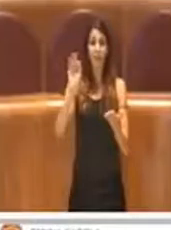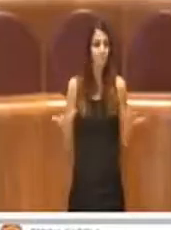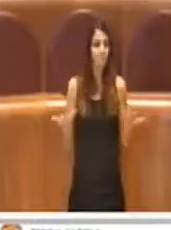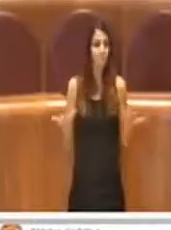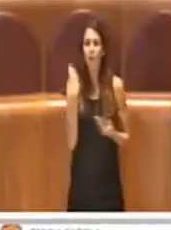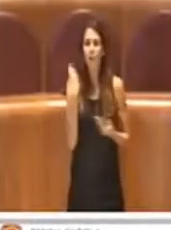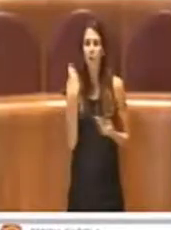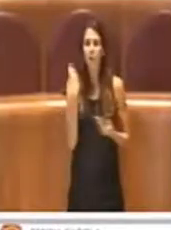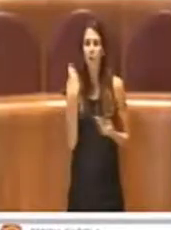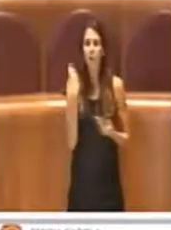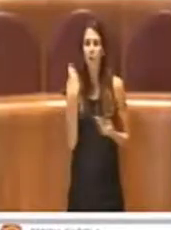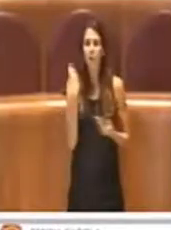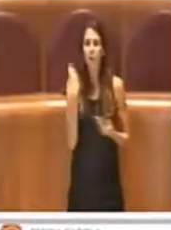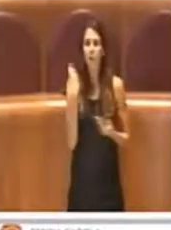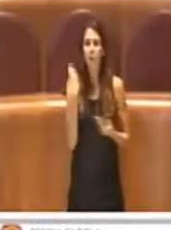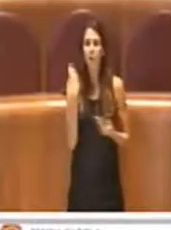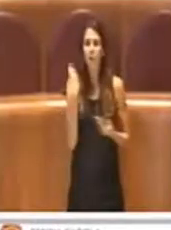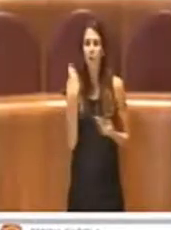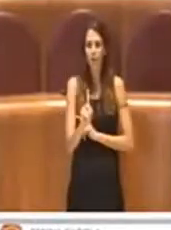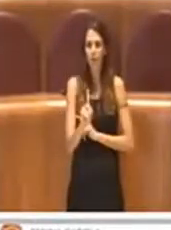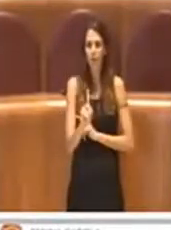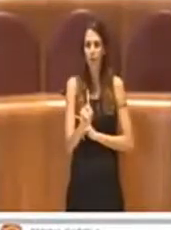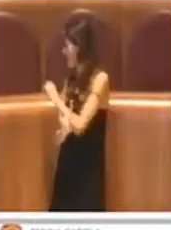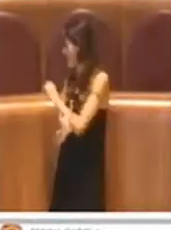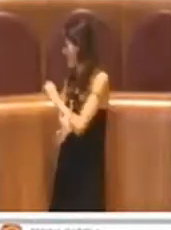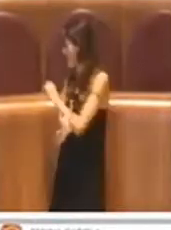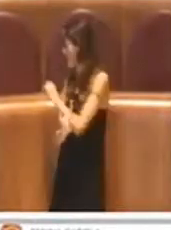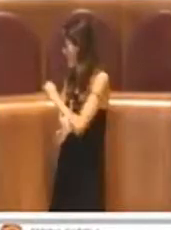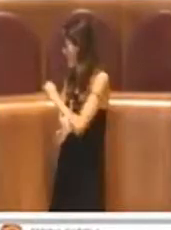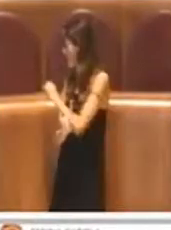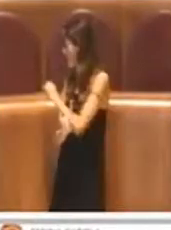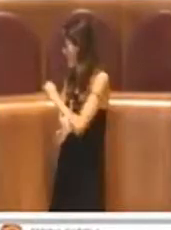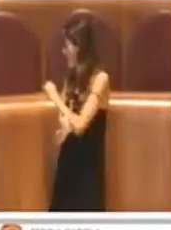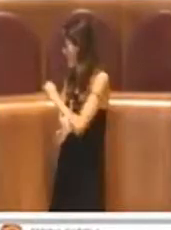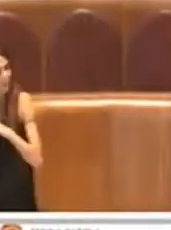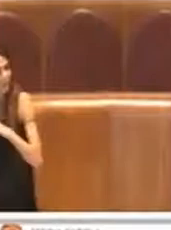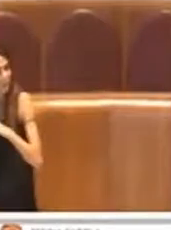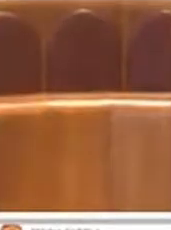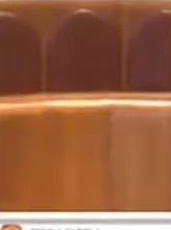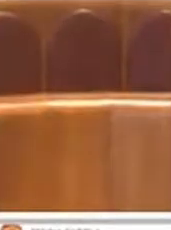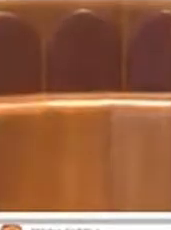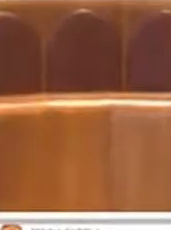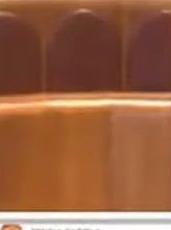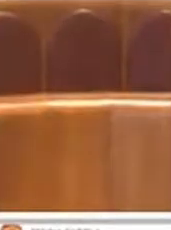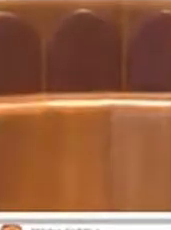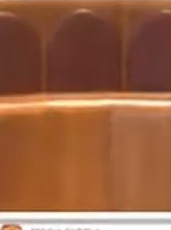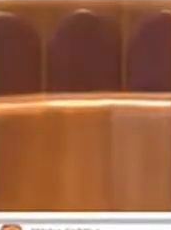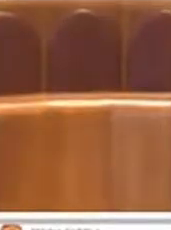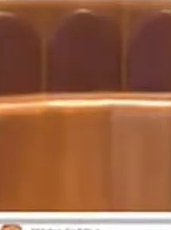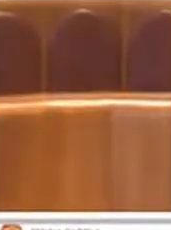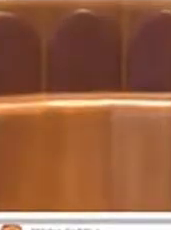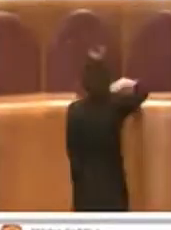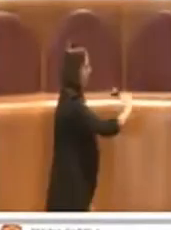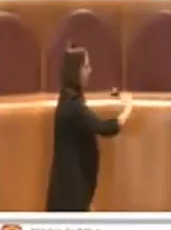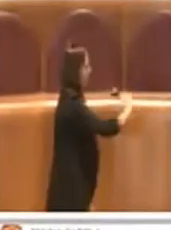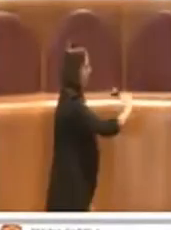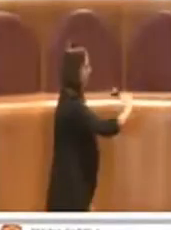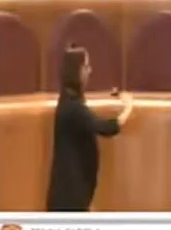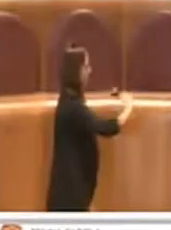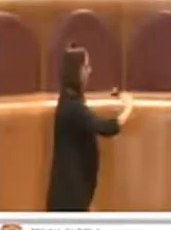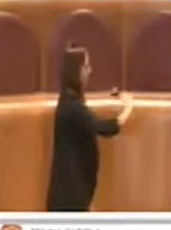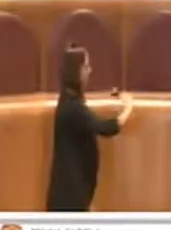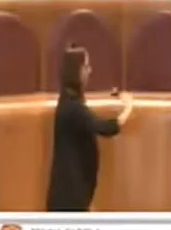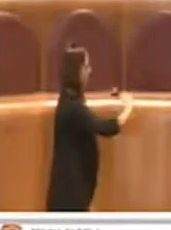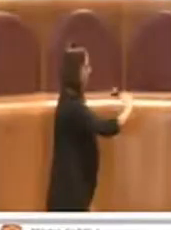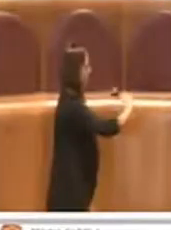Credo di aver concluso. Ah, no, c'è un altro emendamento che purtroppo non ho sotto mano, che si riferisce alla rimozione